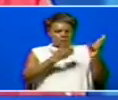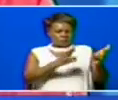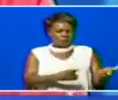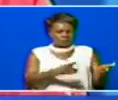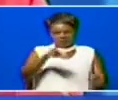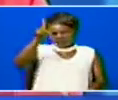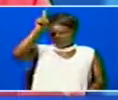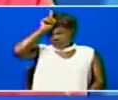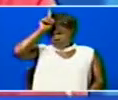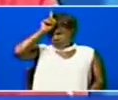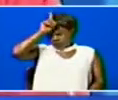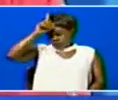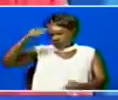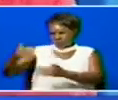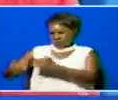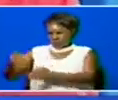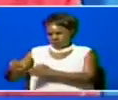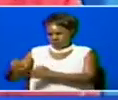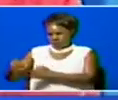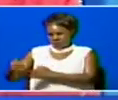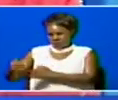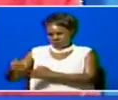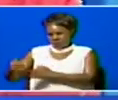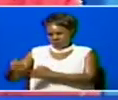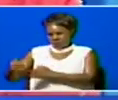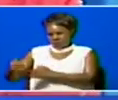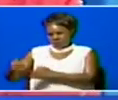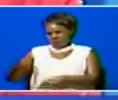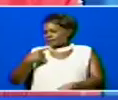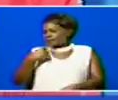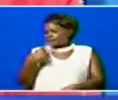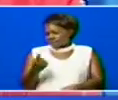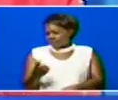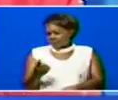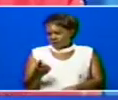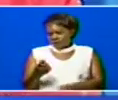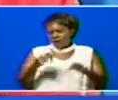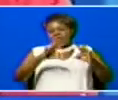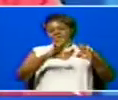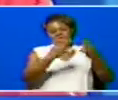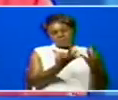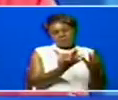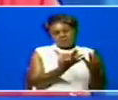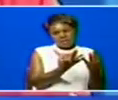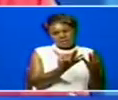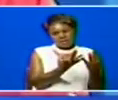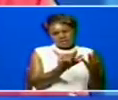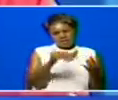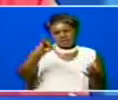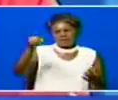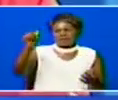kijiji ambayo ilikuwa karibu. Na kwamba mufikishe habari kwa wale familia ya wale